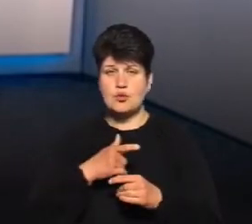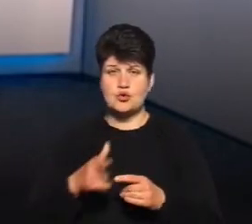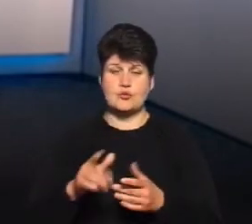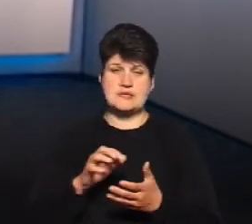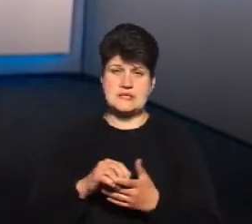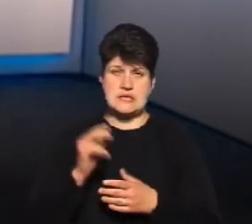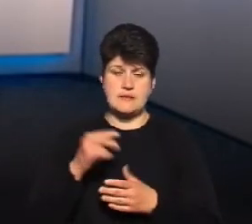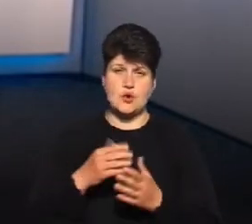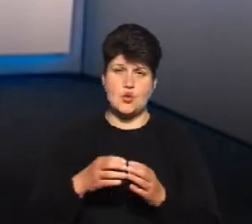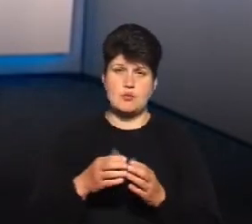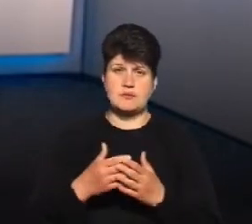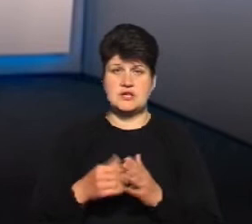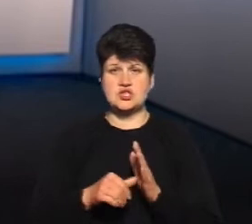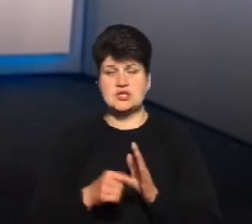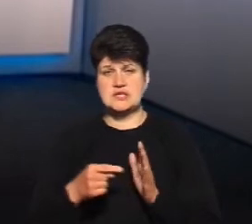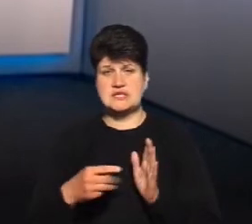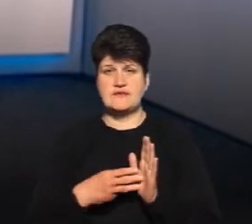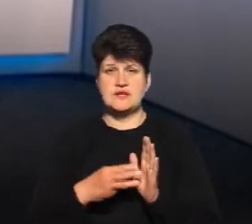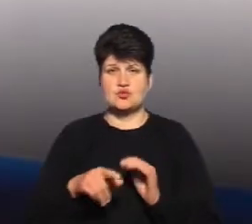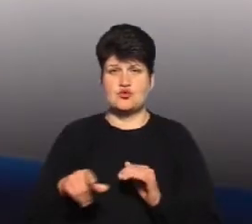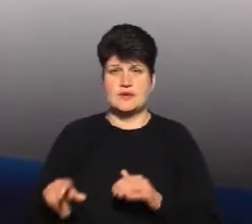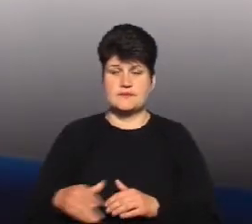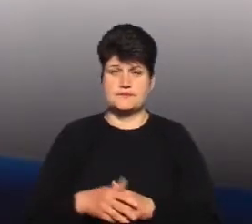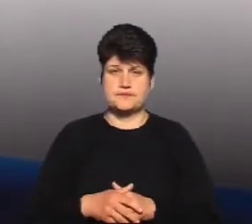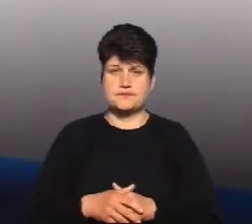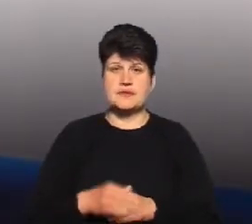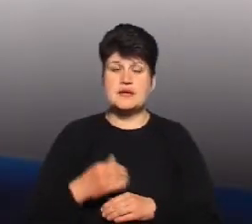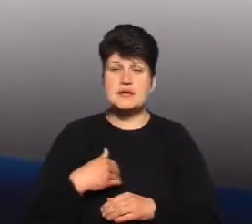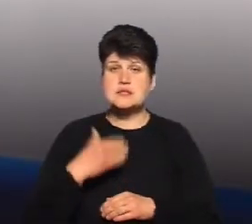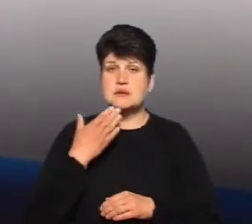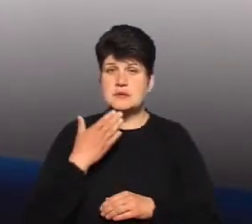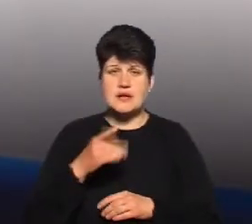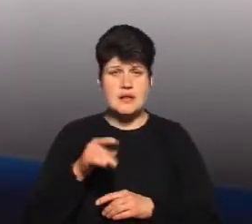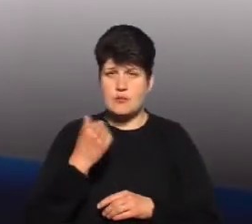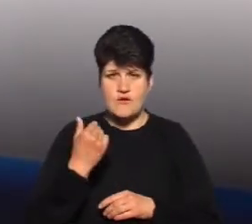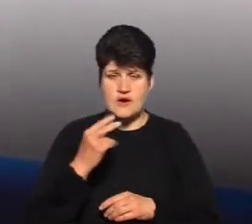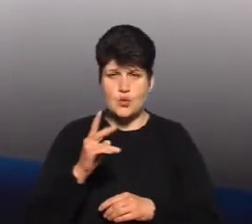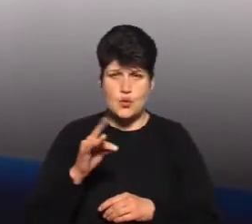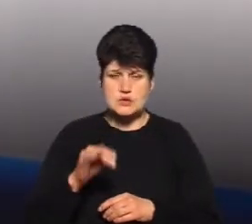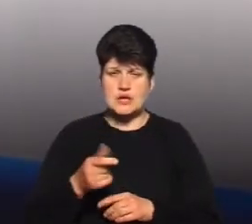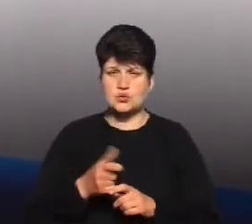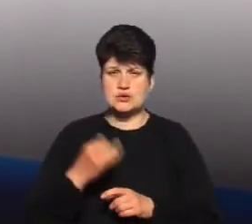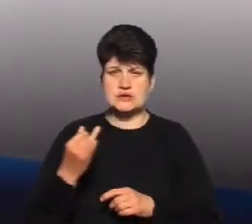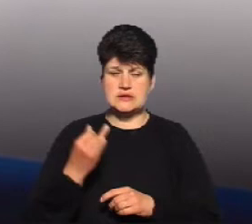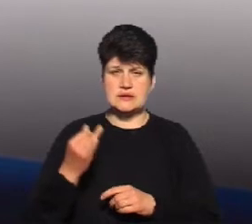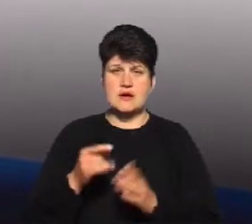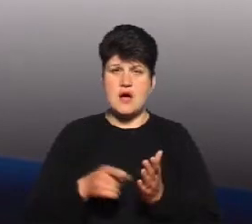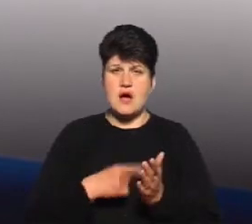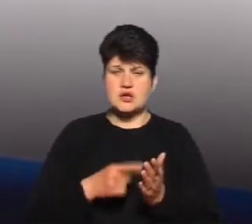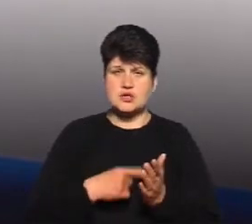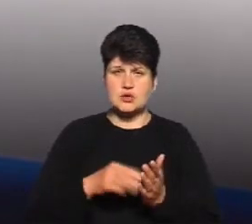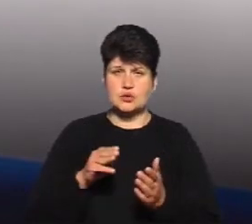близько 6-8 чоловік. Я так от запитаюся не про ваш курс, але просто дуже цікаво, гаджетологія. Взагалі назва така